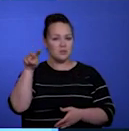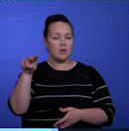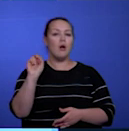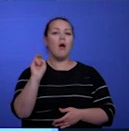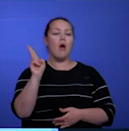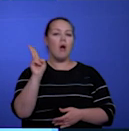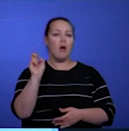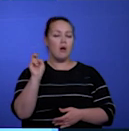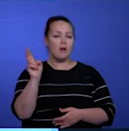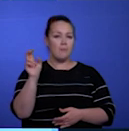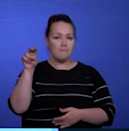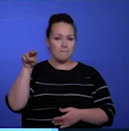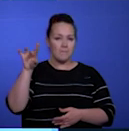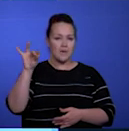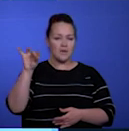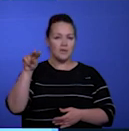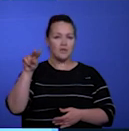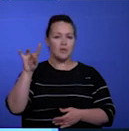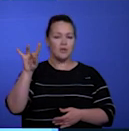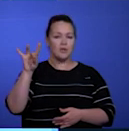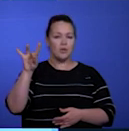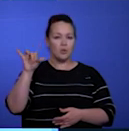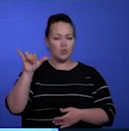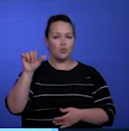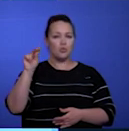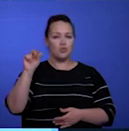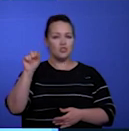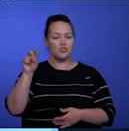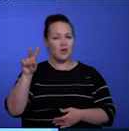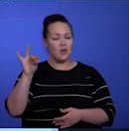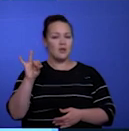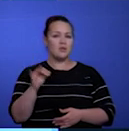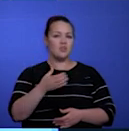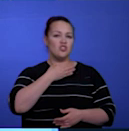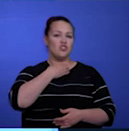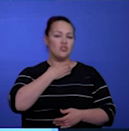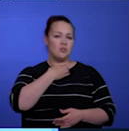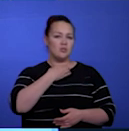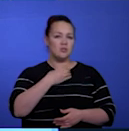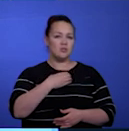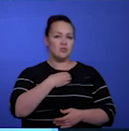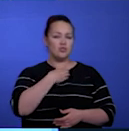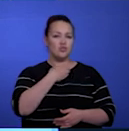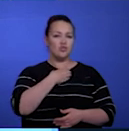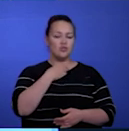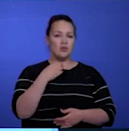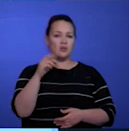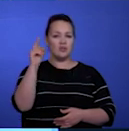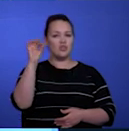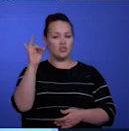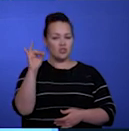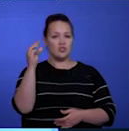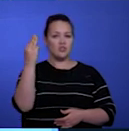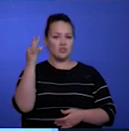приручили и снова приставка диких животных но я надеюсь что жижи мы все